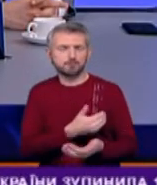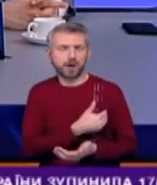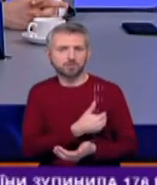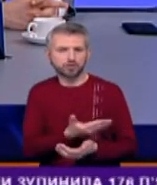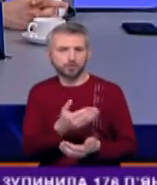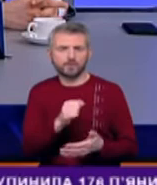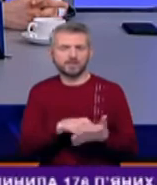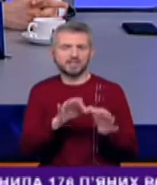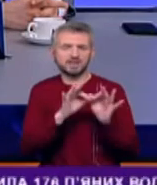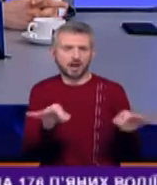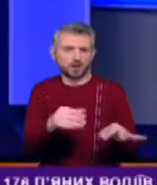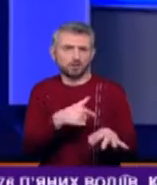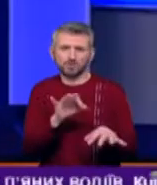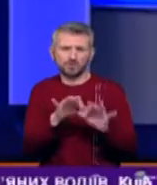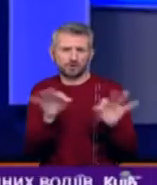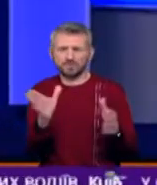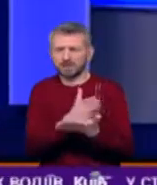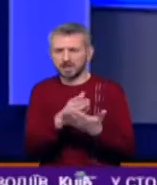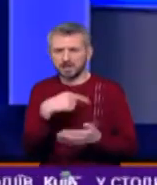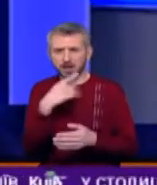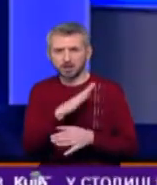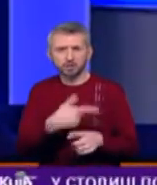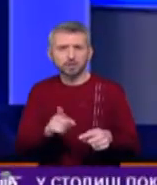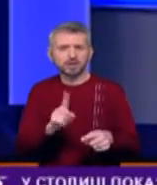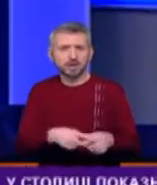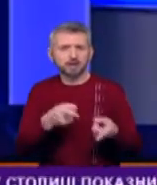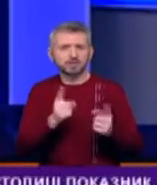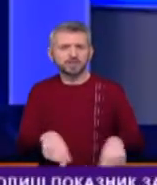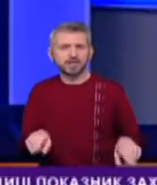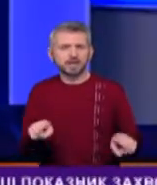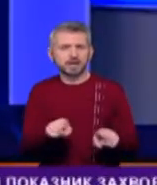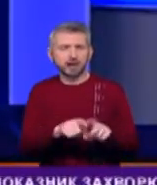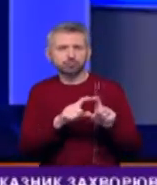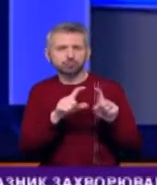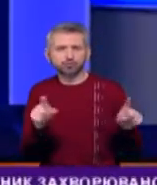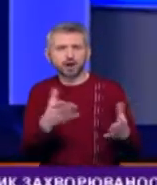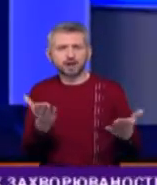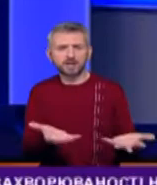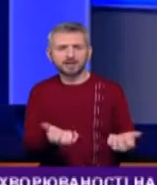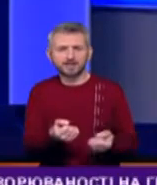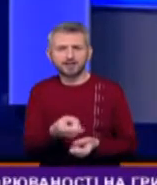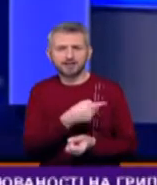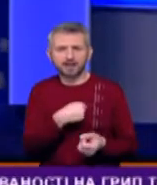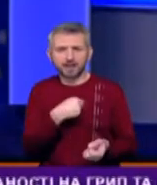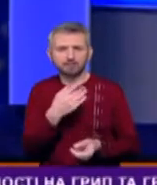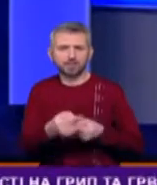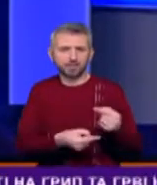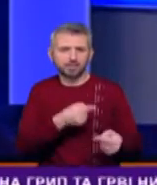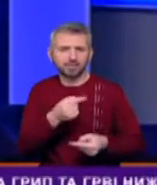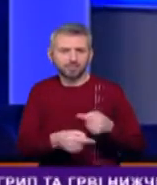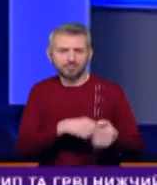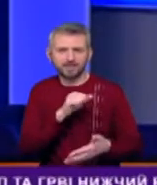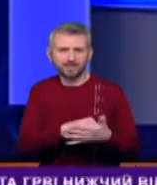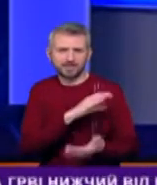від ідеального. Я про ідеальний взагалі не кажу. Насправді, це така структура, яка дісталася нам в спадок